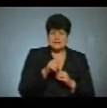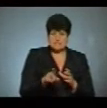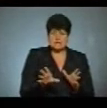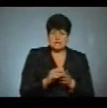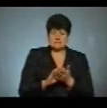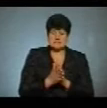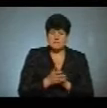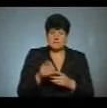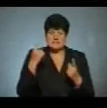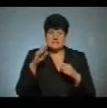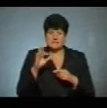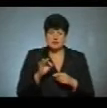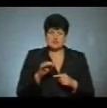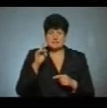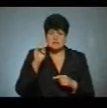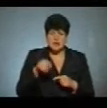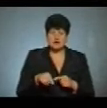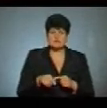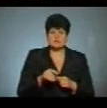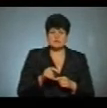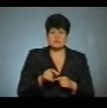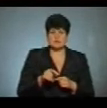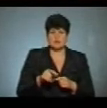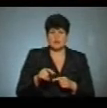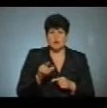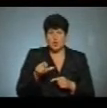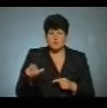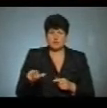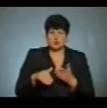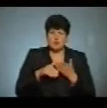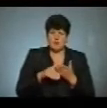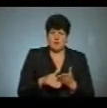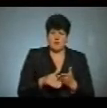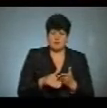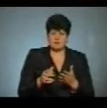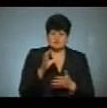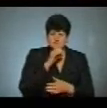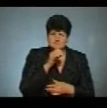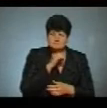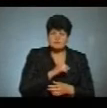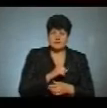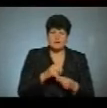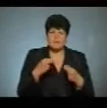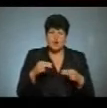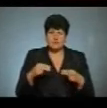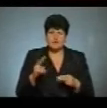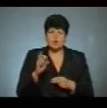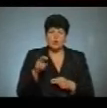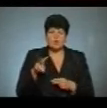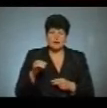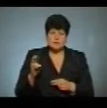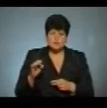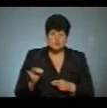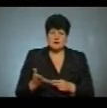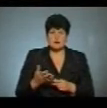– мистецтвознавці, юристи та люди, які допомагали в пошуках та збуті краденого. Викрадені речі продавали колекціонерам на